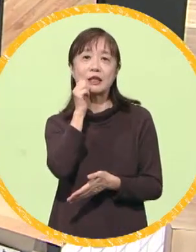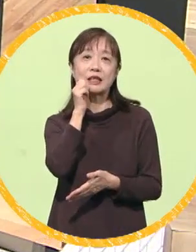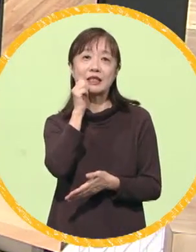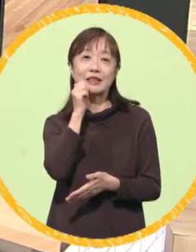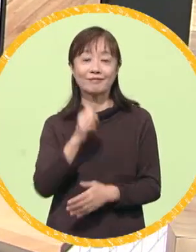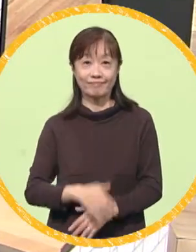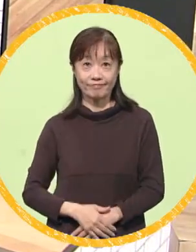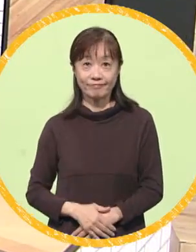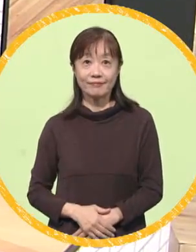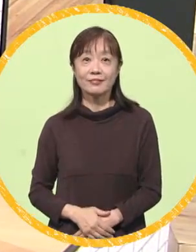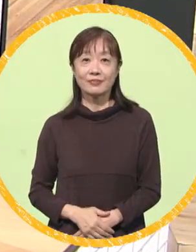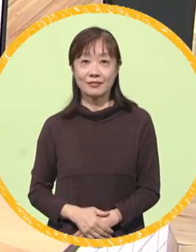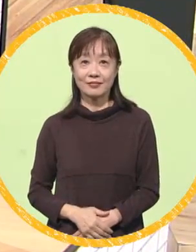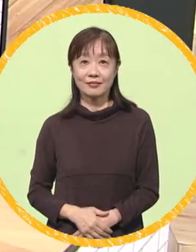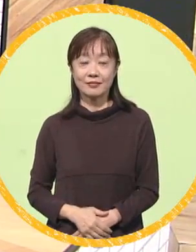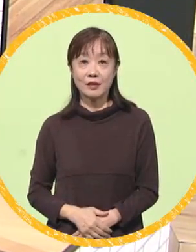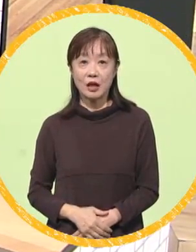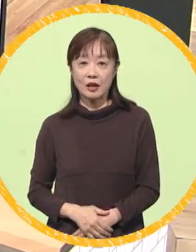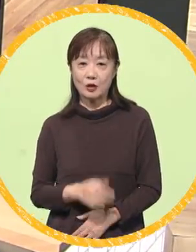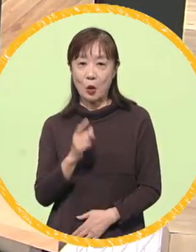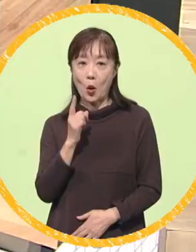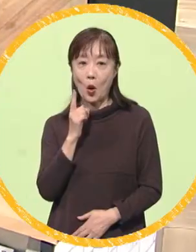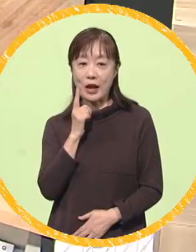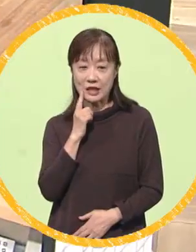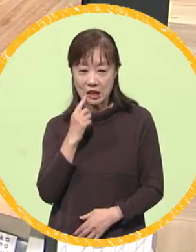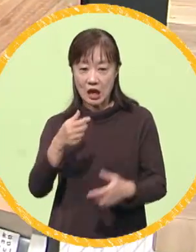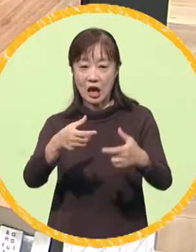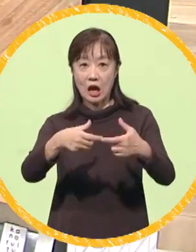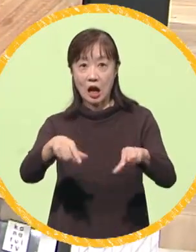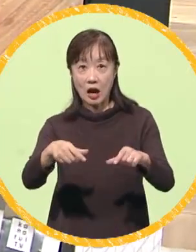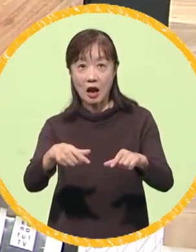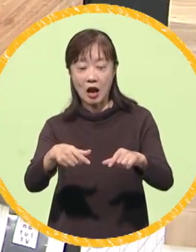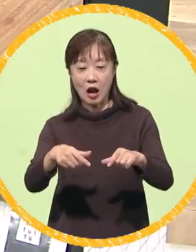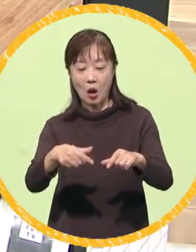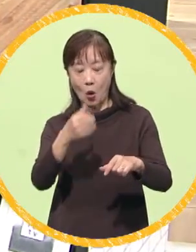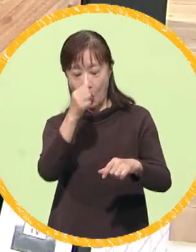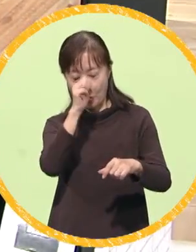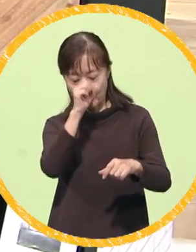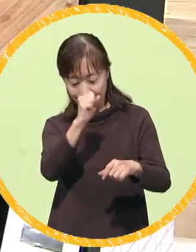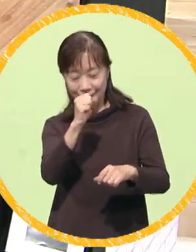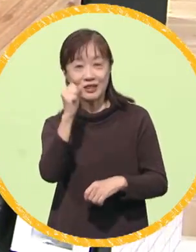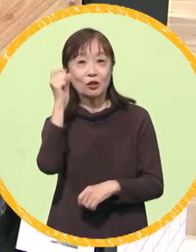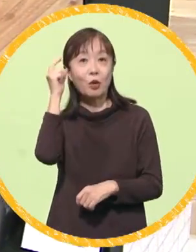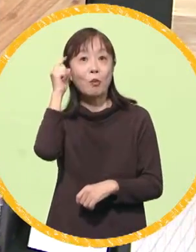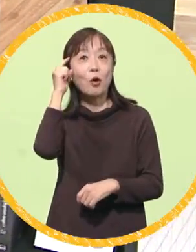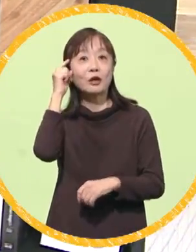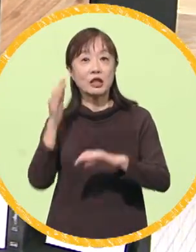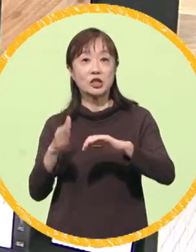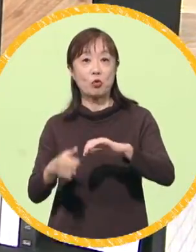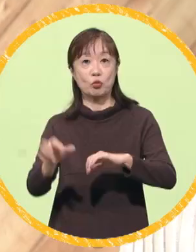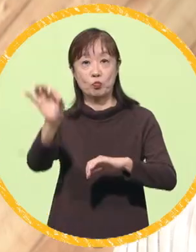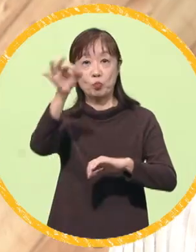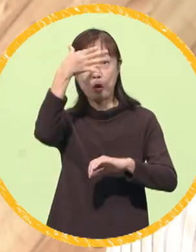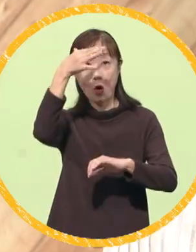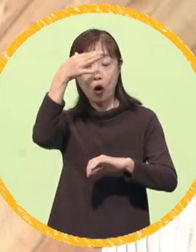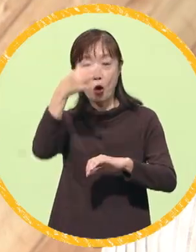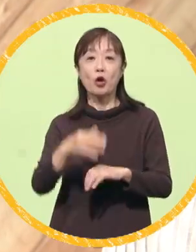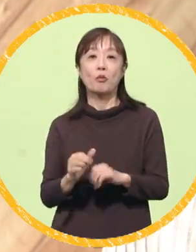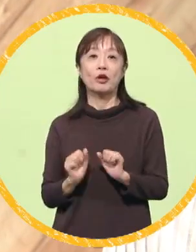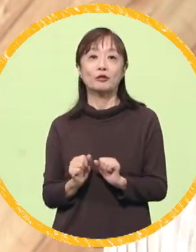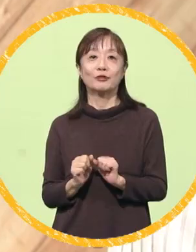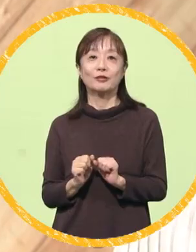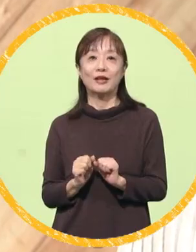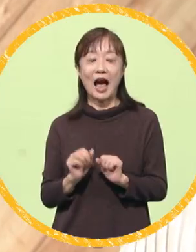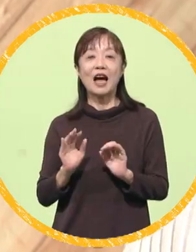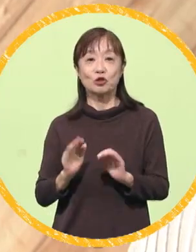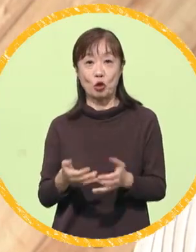れども、うん、なんとですね、そのお味に惚れ込んだシェフがたくさんいまして、そういったお店でも食べられるんですね。 はい、ということで